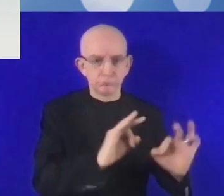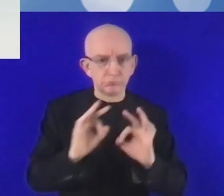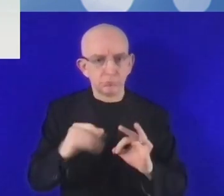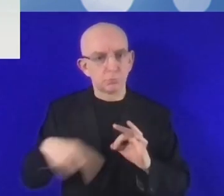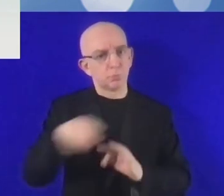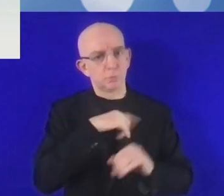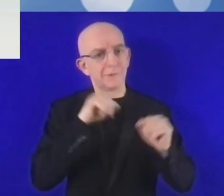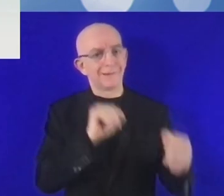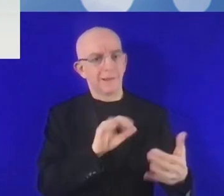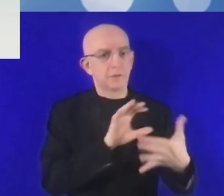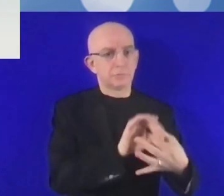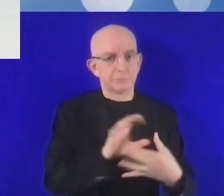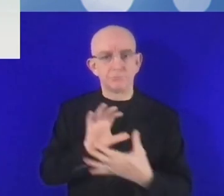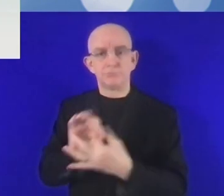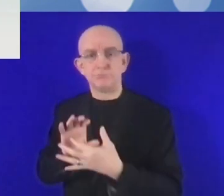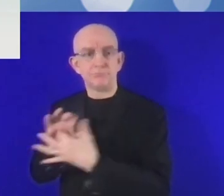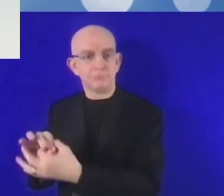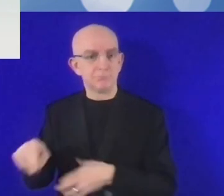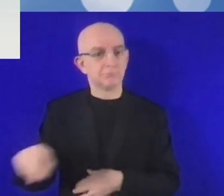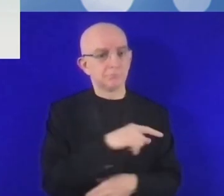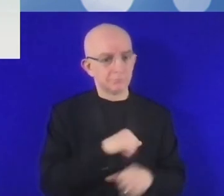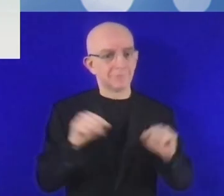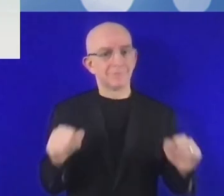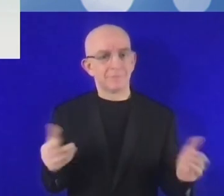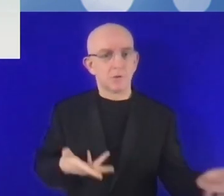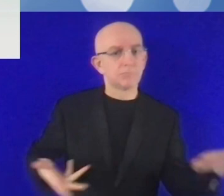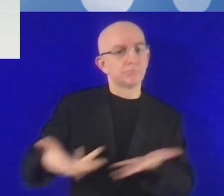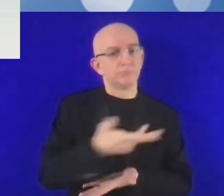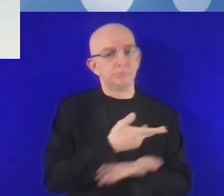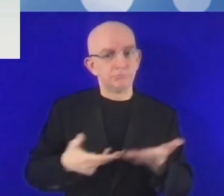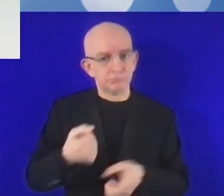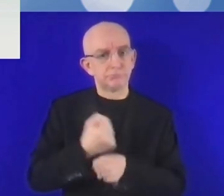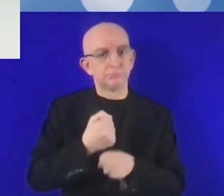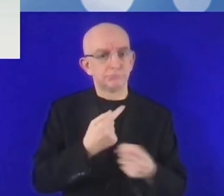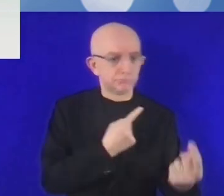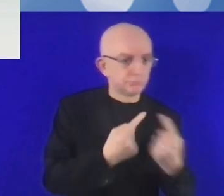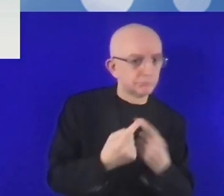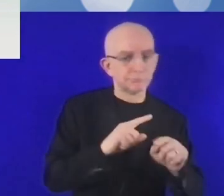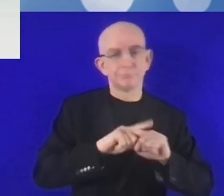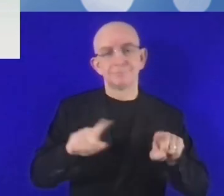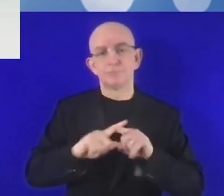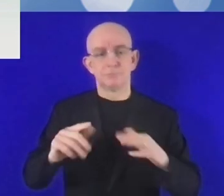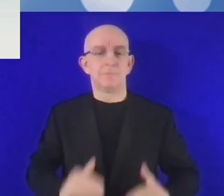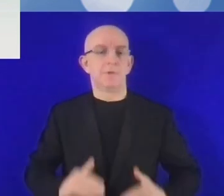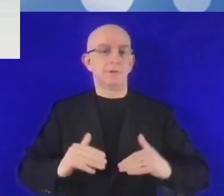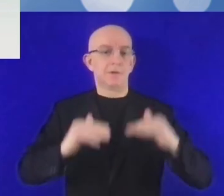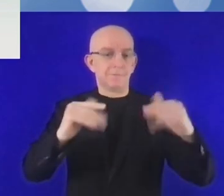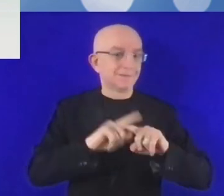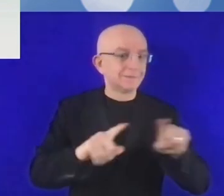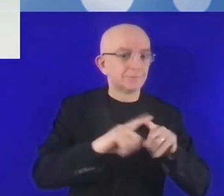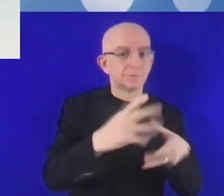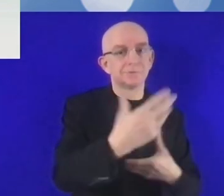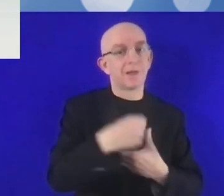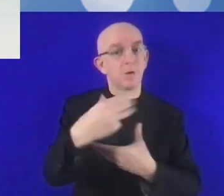групп участников. Следует помнить о том, что операторы сетей в рамках RIPE также координируют